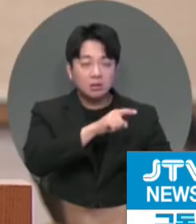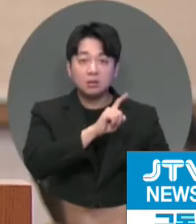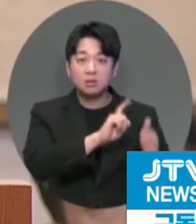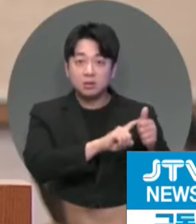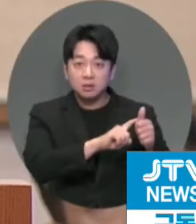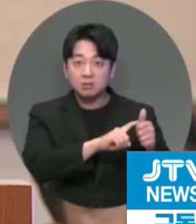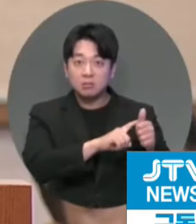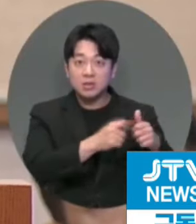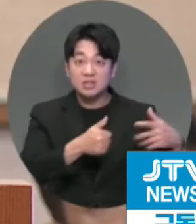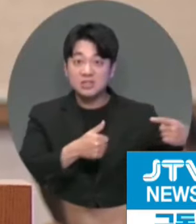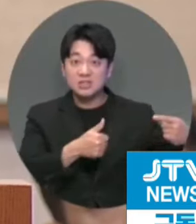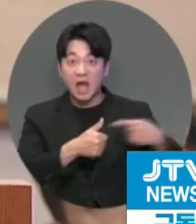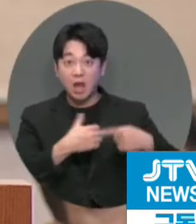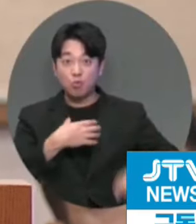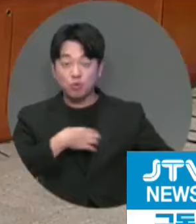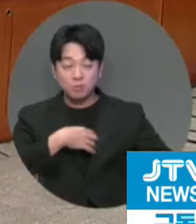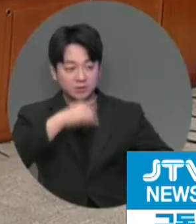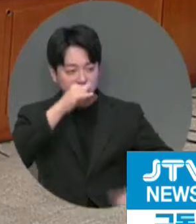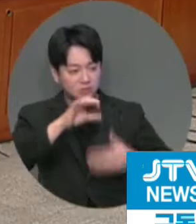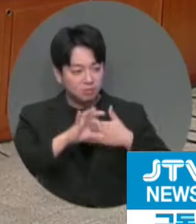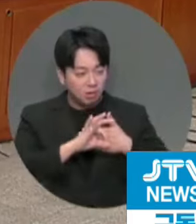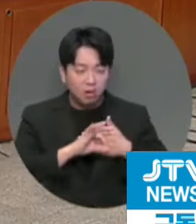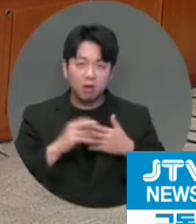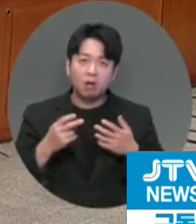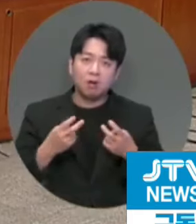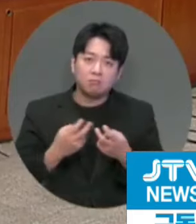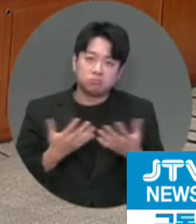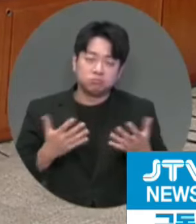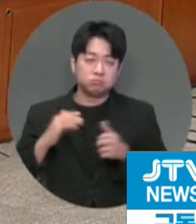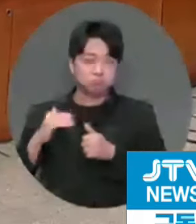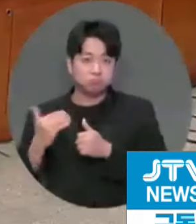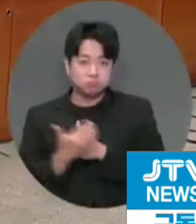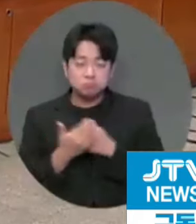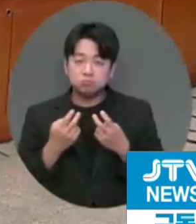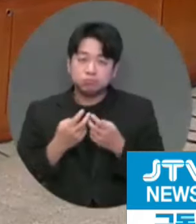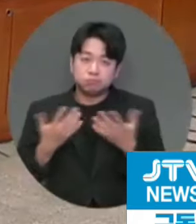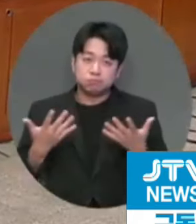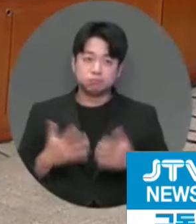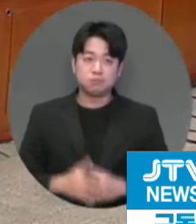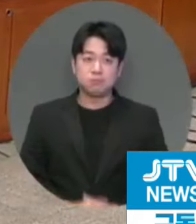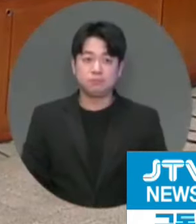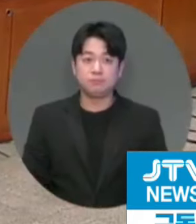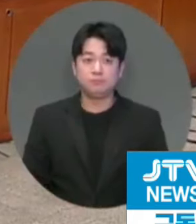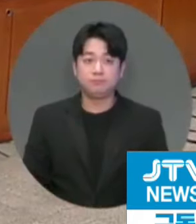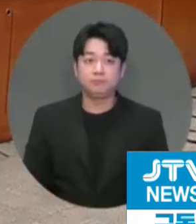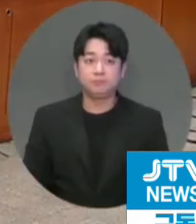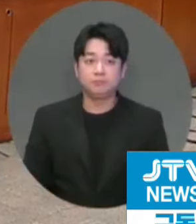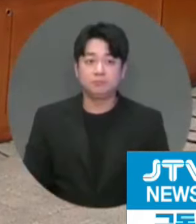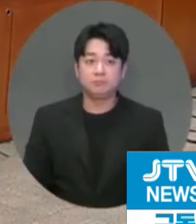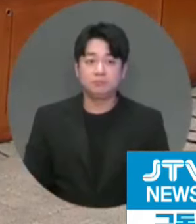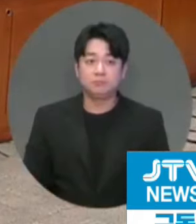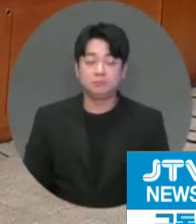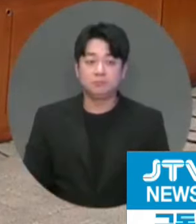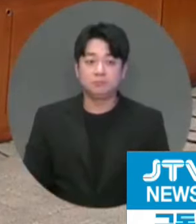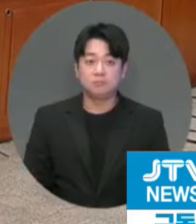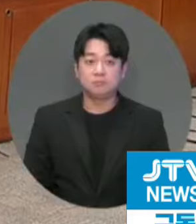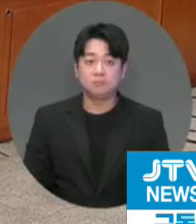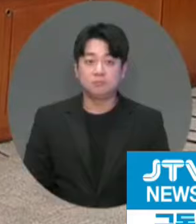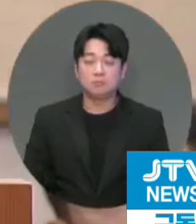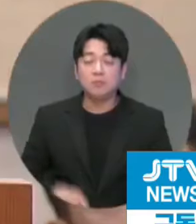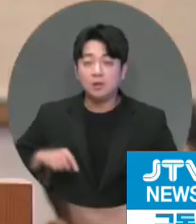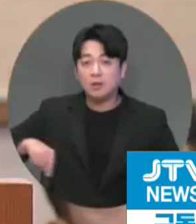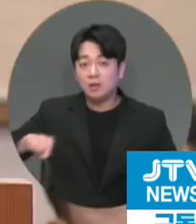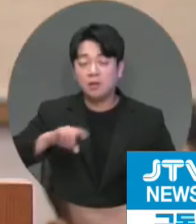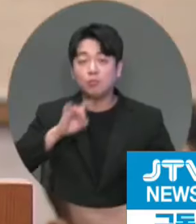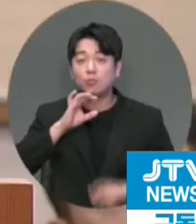많이 느낍니다. 그래서 3단 보험 꼭 지급이 되었으면 하고요. 올해 본부에서 저희 무도 실무관뿐만 아니라